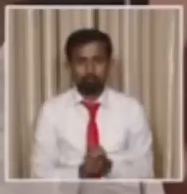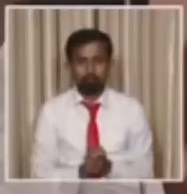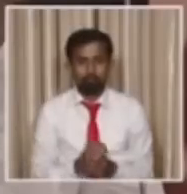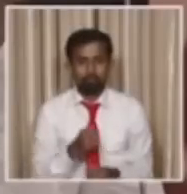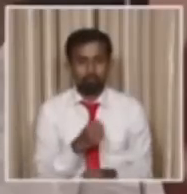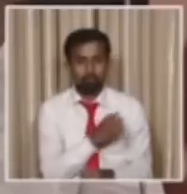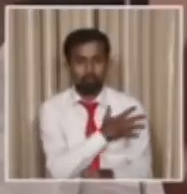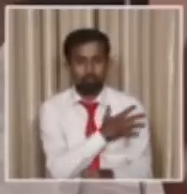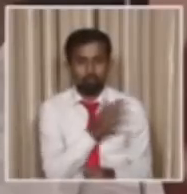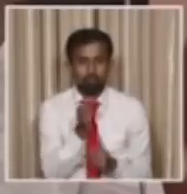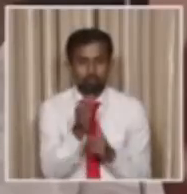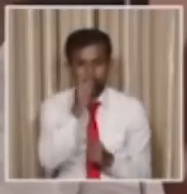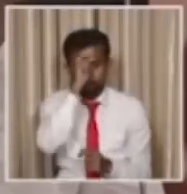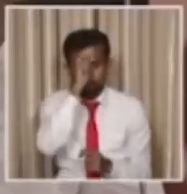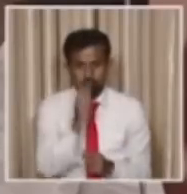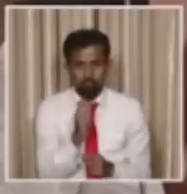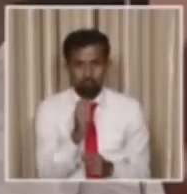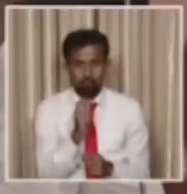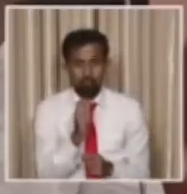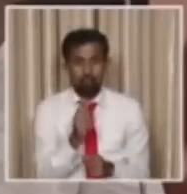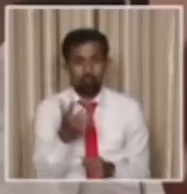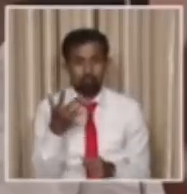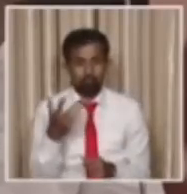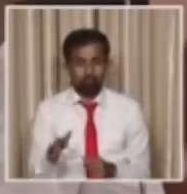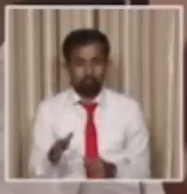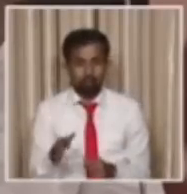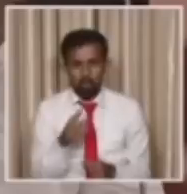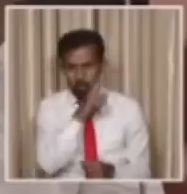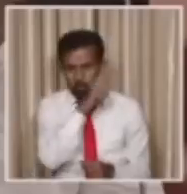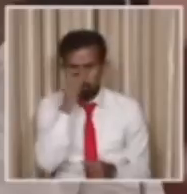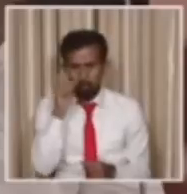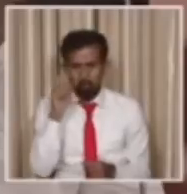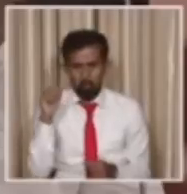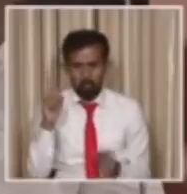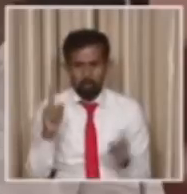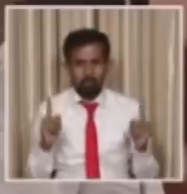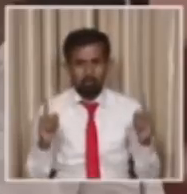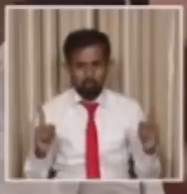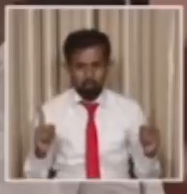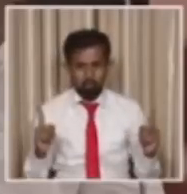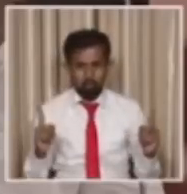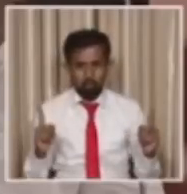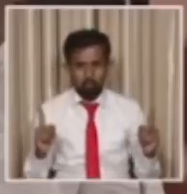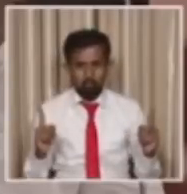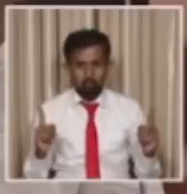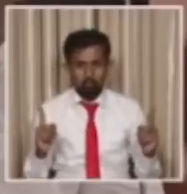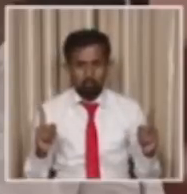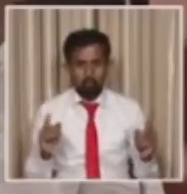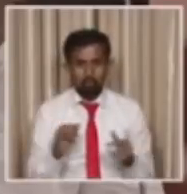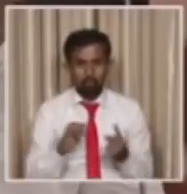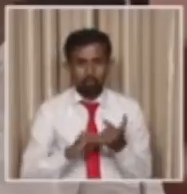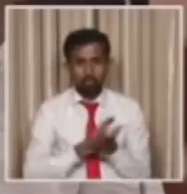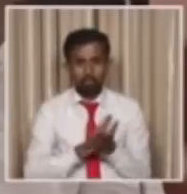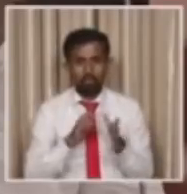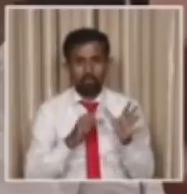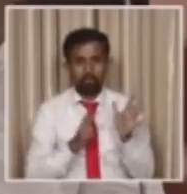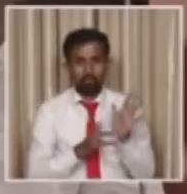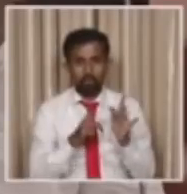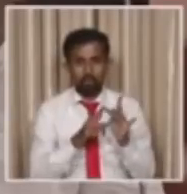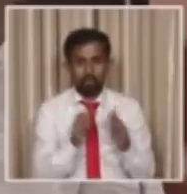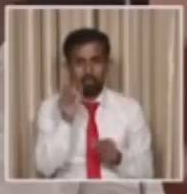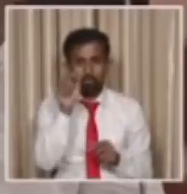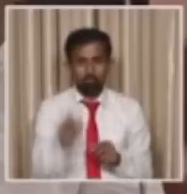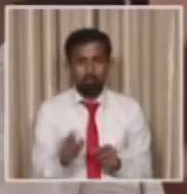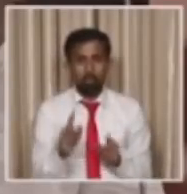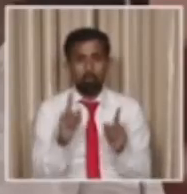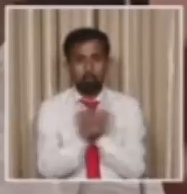ගෝඨාභය ජනාධිපතිතුමා ජනාධිපති වෙලා මාසයක් ඇතුළත වගේ ශානියා බේසේකර මහතාව මාරු